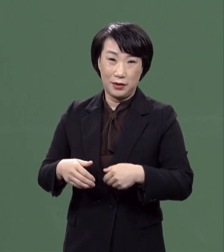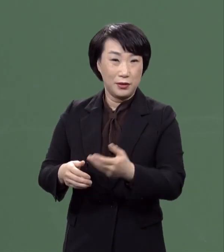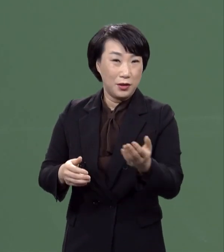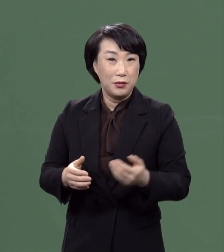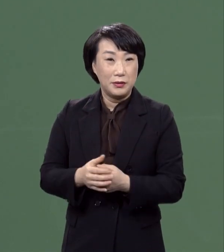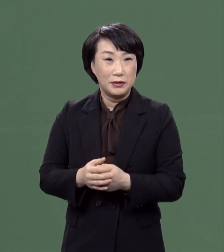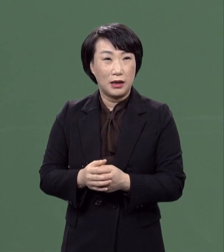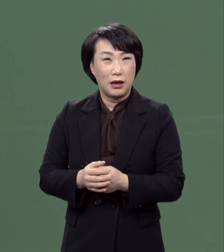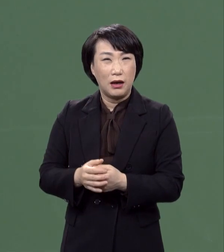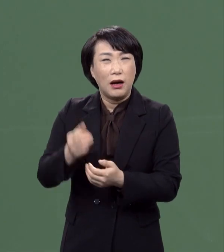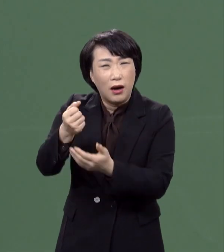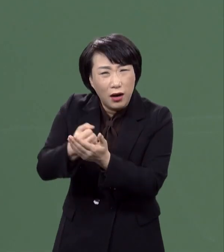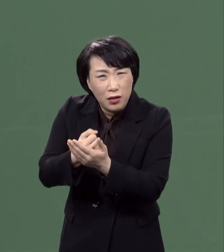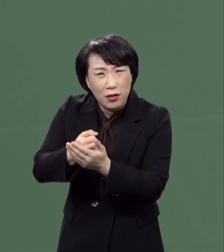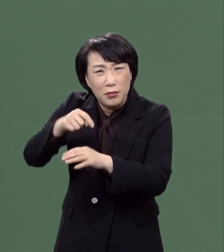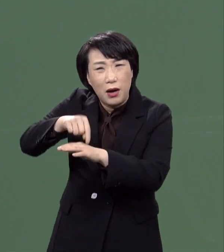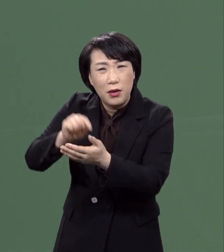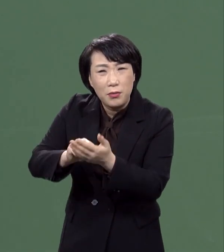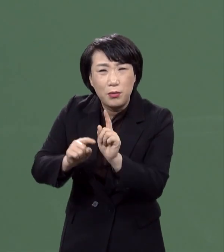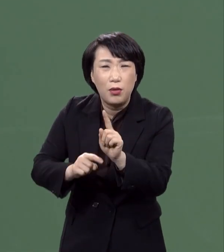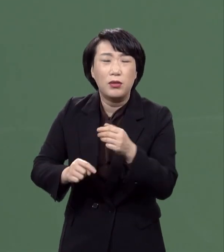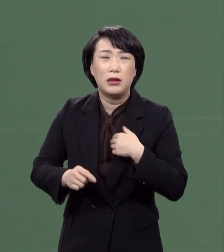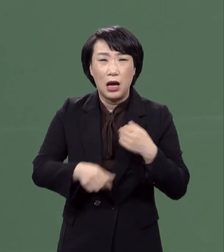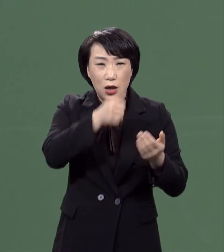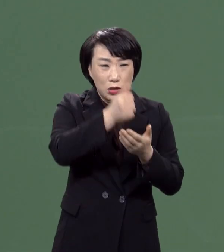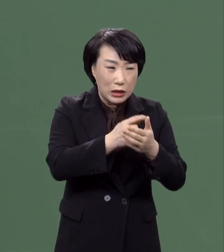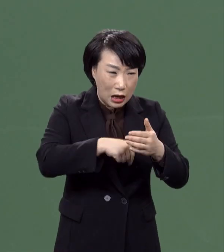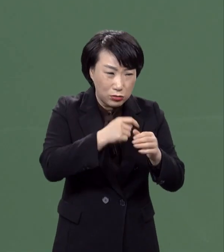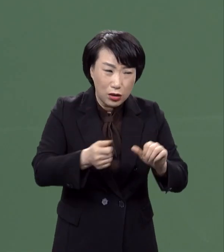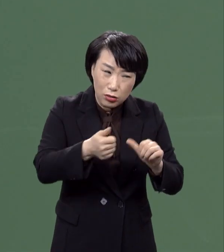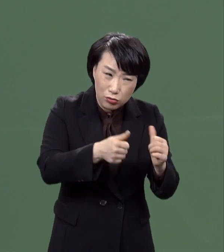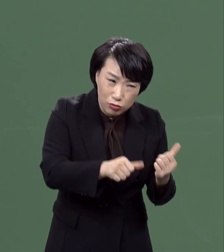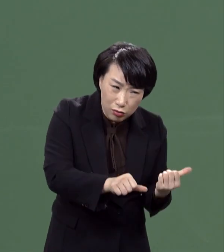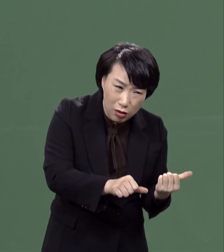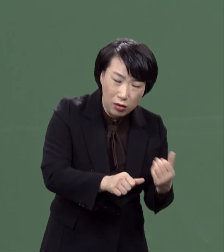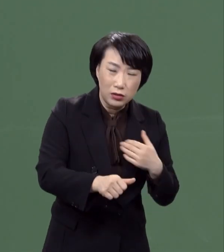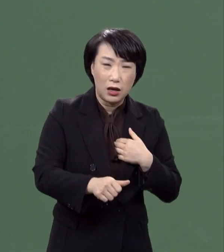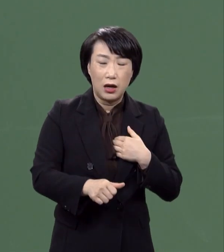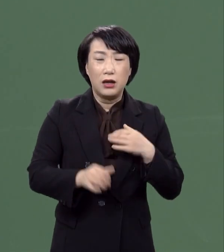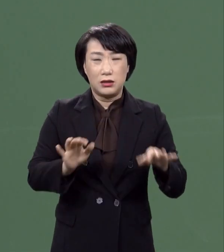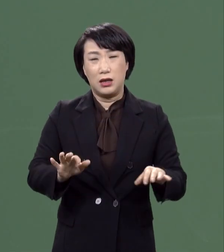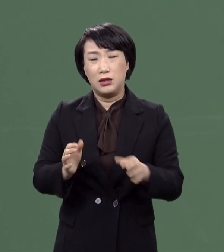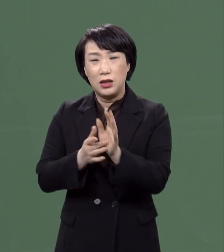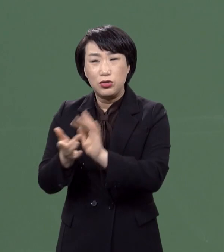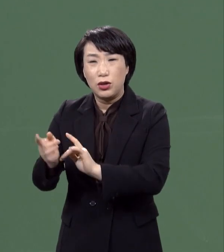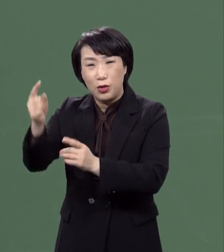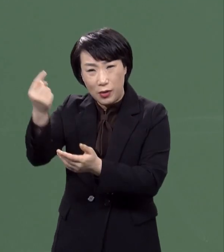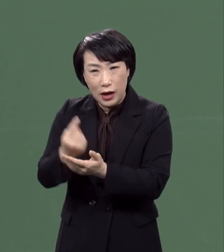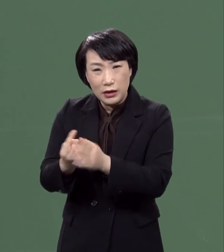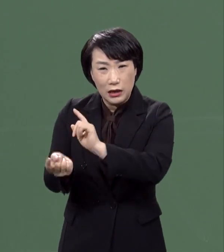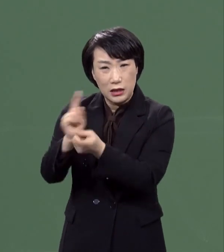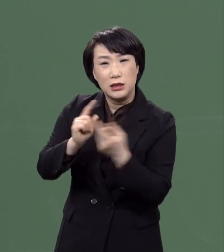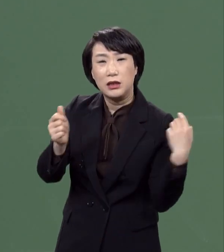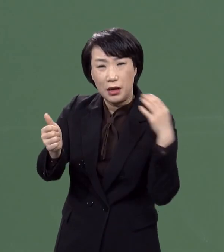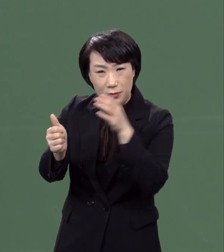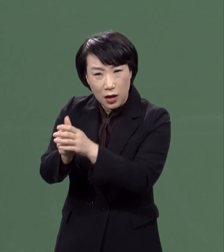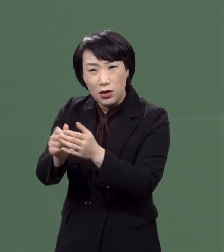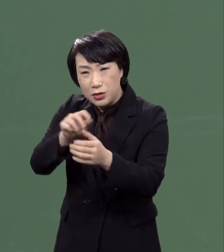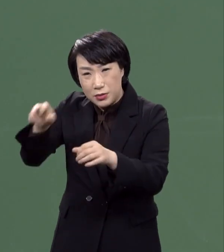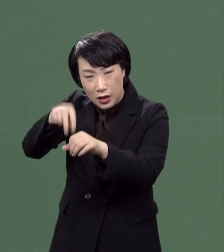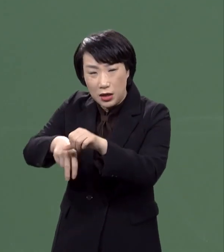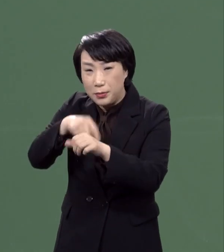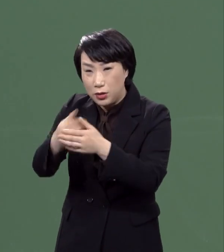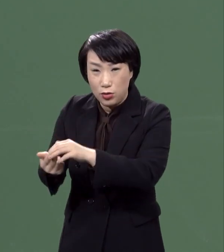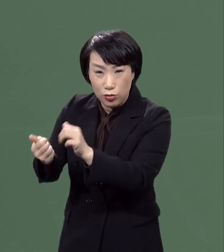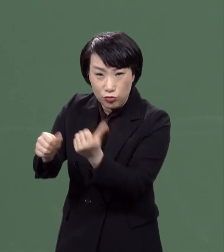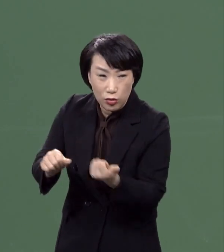얼마나 애절했더냐. 네가 죄 아래서 죽어가냐? 내가 대신 피 흘려 죽어서 너를